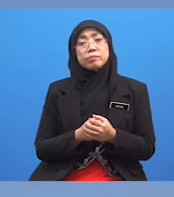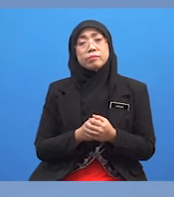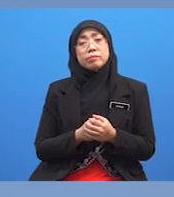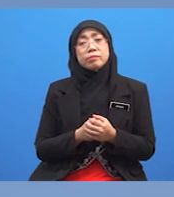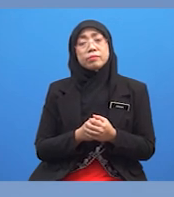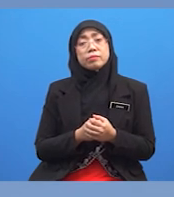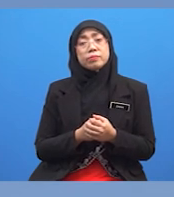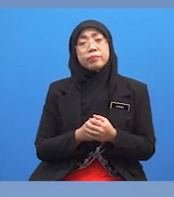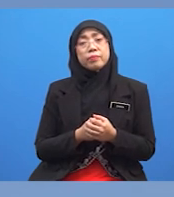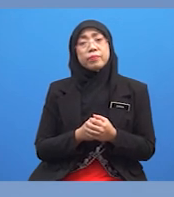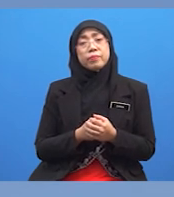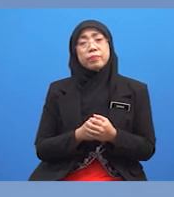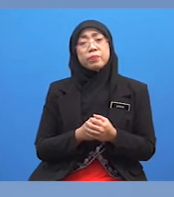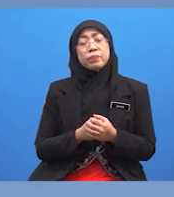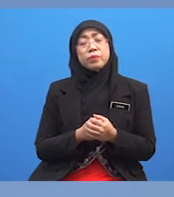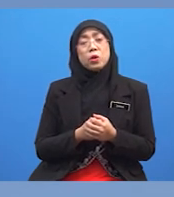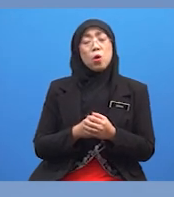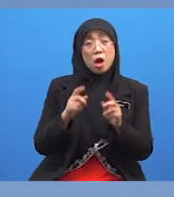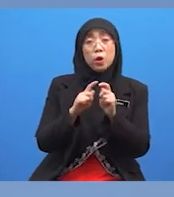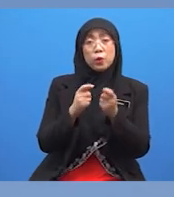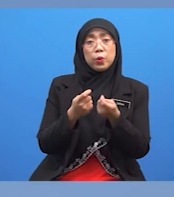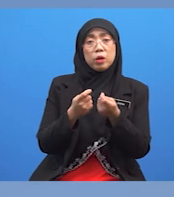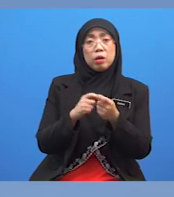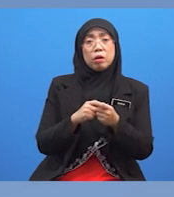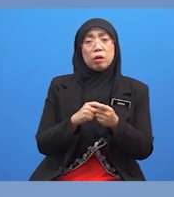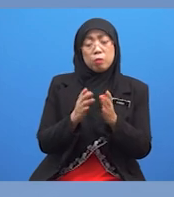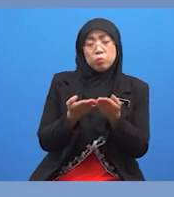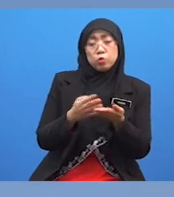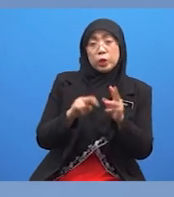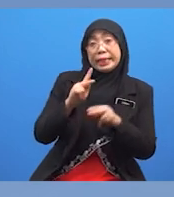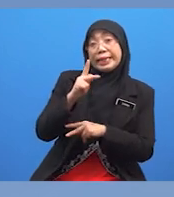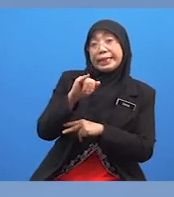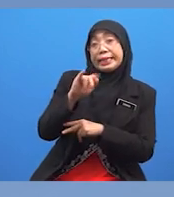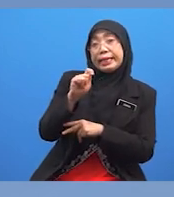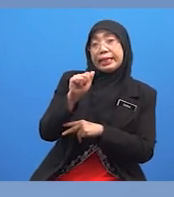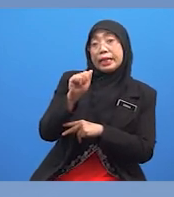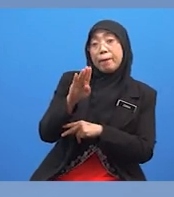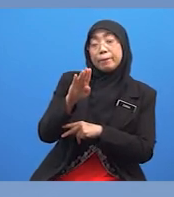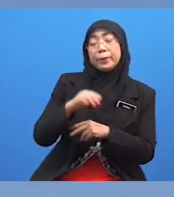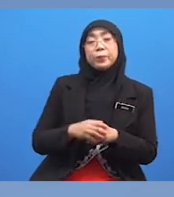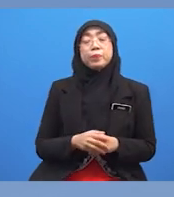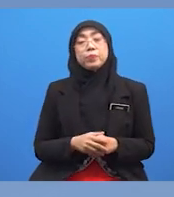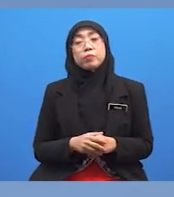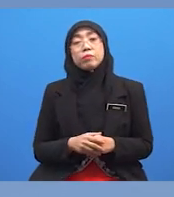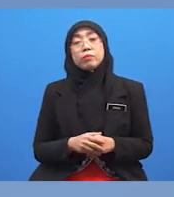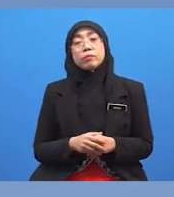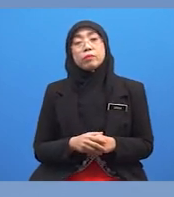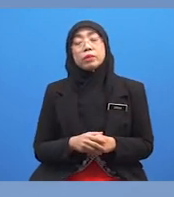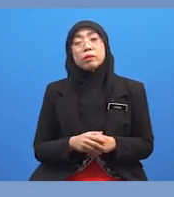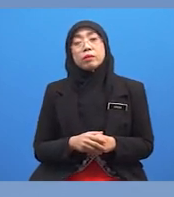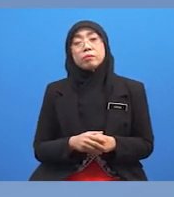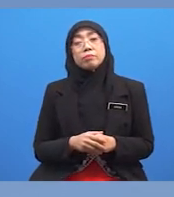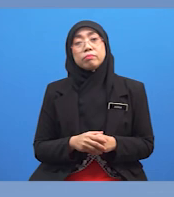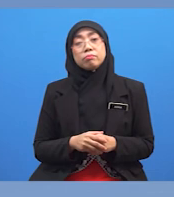Ishaq menggunakan kitab Duril Mazlum. Selain itu, Kadi Yusof juga turut belajar